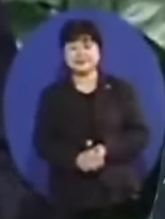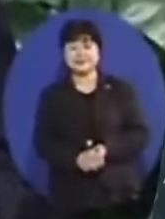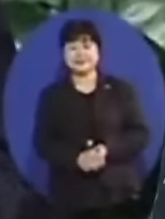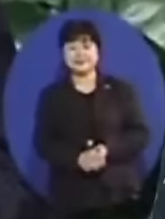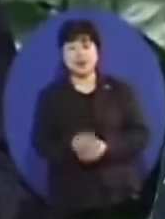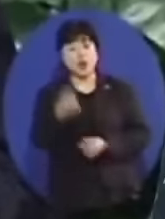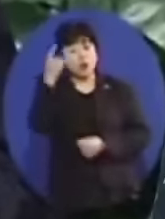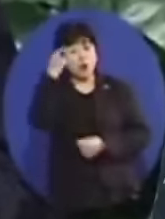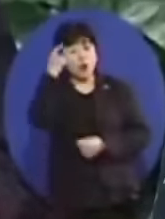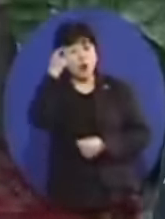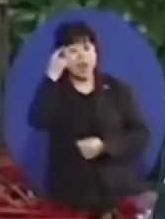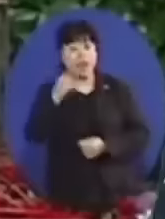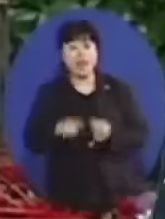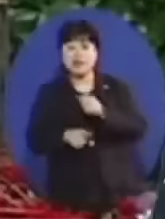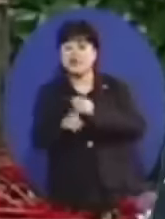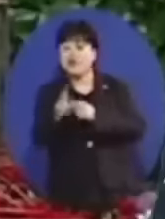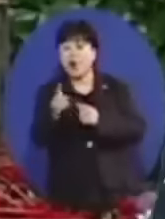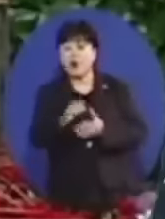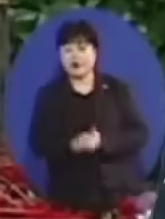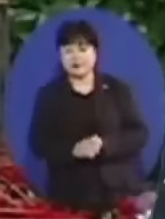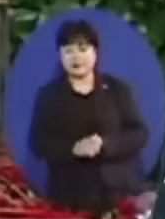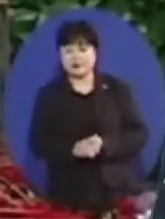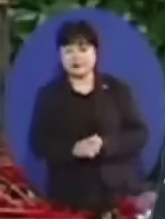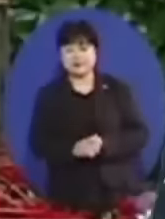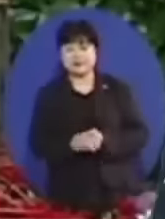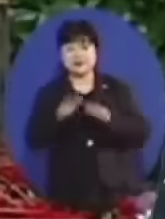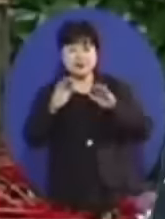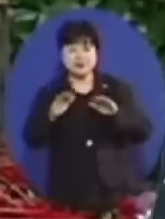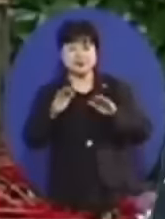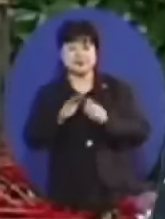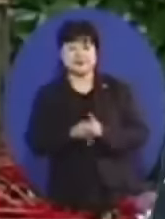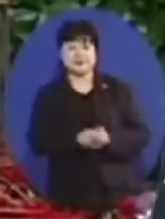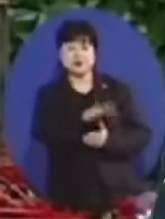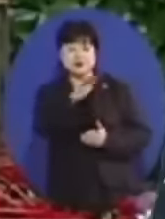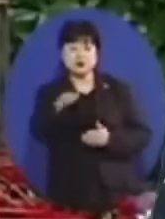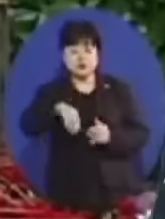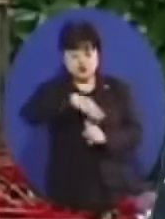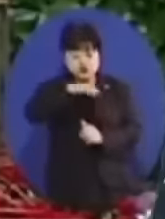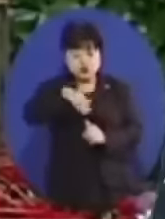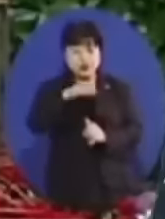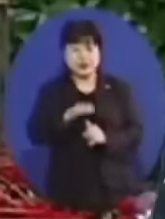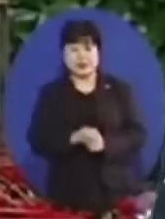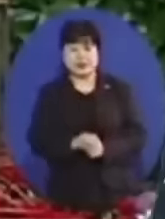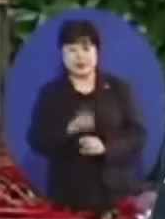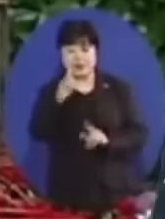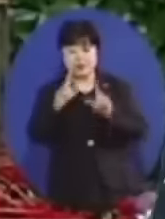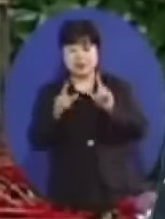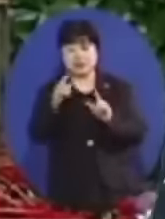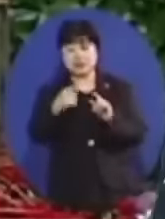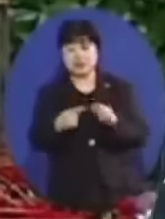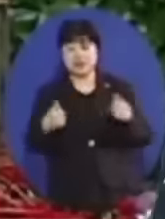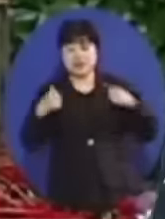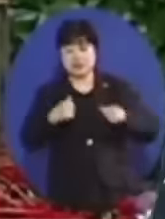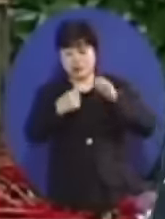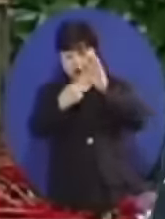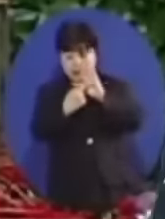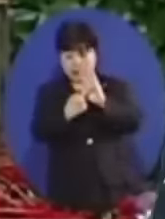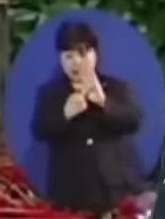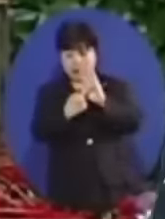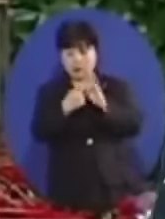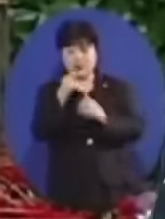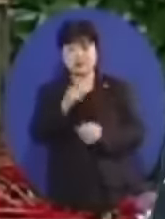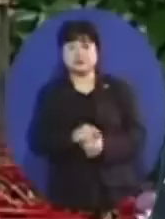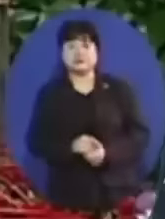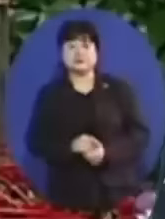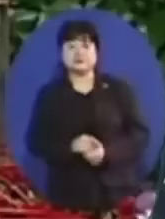왜 그러냐 하면은 현실에 우리 주위의 형체를 입고 나타나는 모든 것은